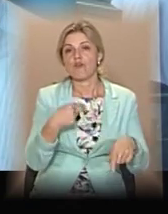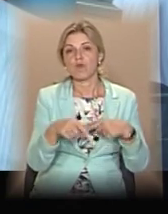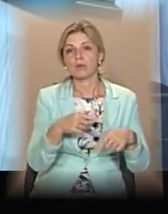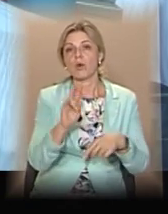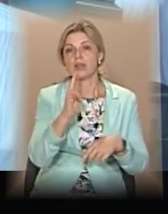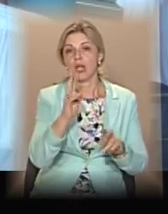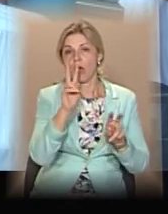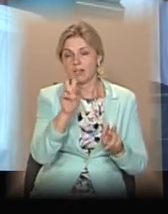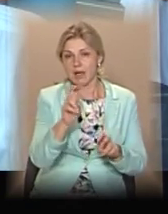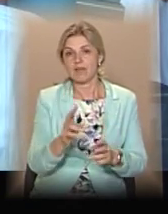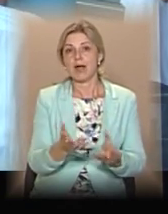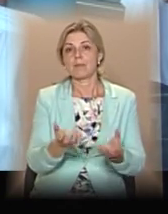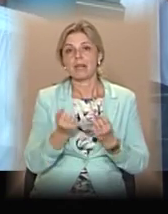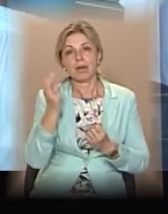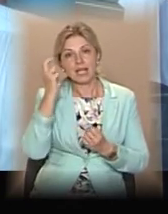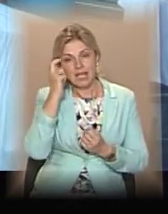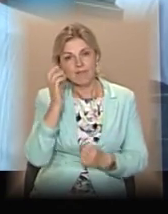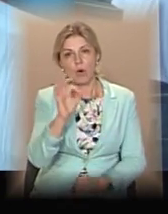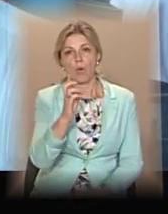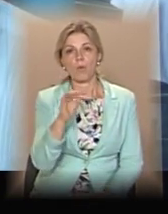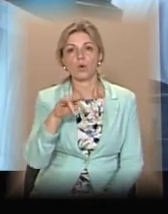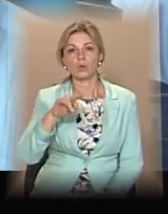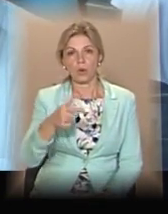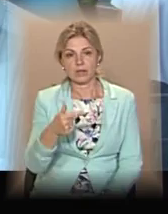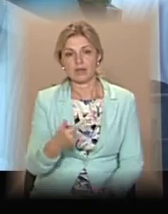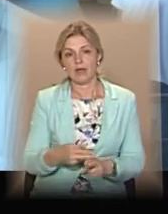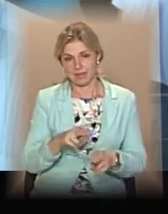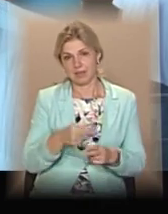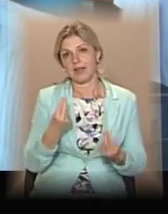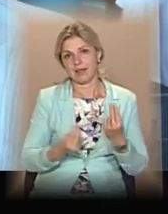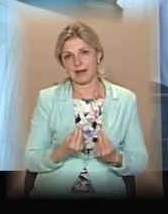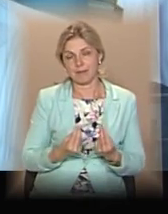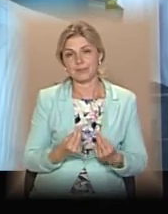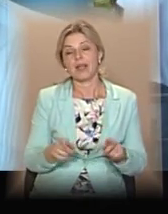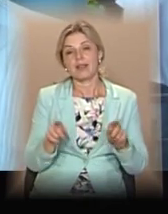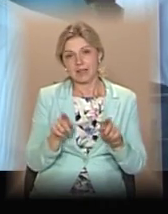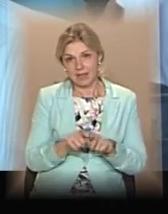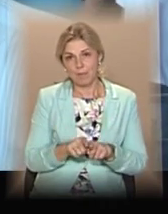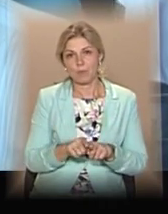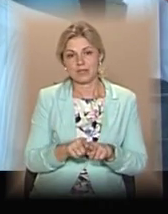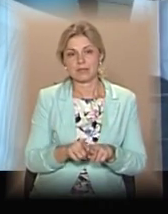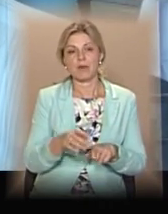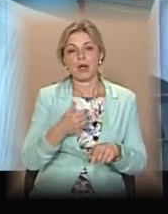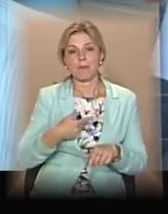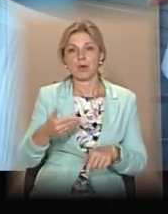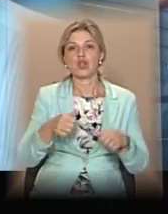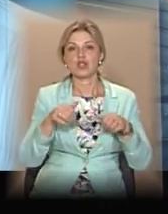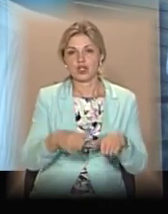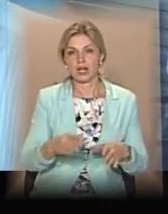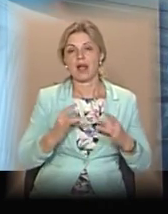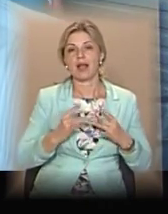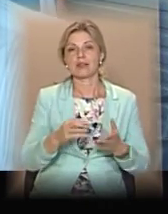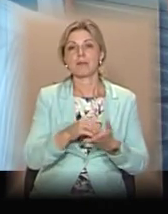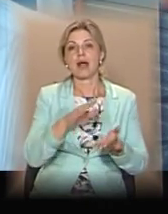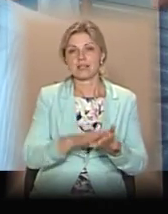Миколаїв приймає Київ-Оболонь. Календарна гра. От таким образом ми вирішили